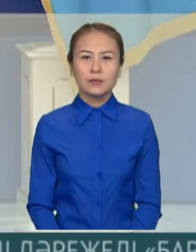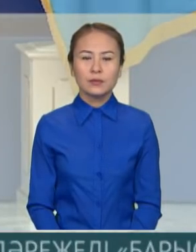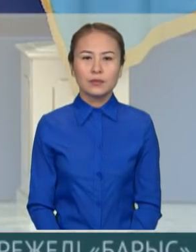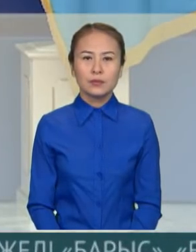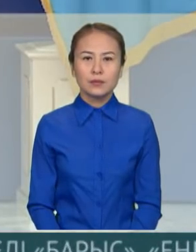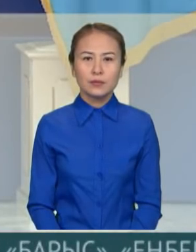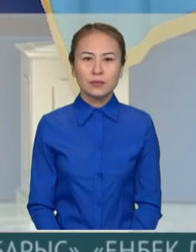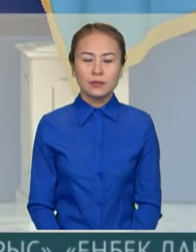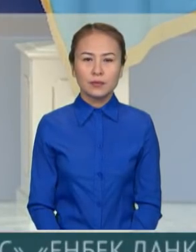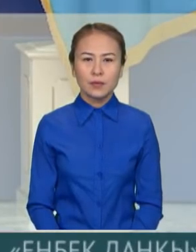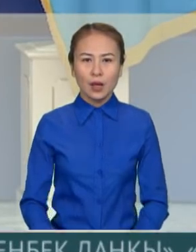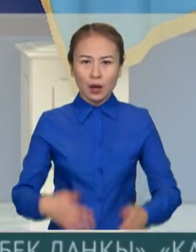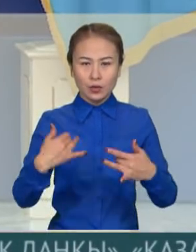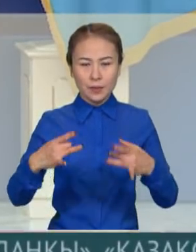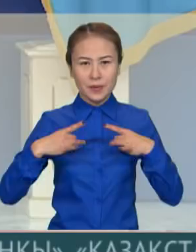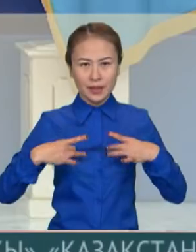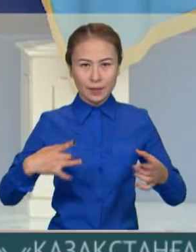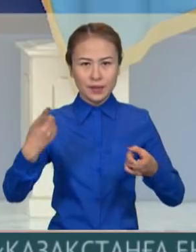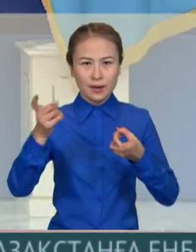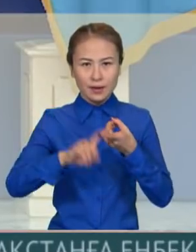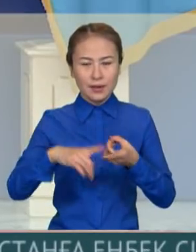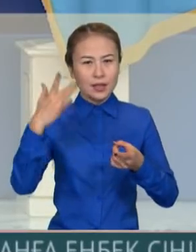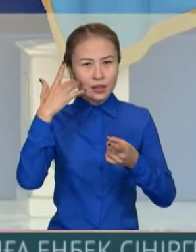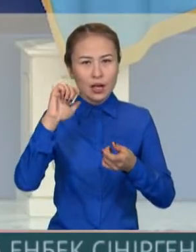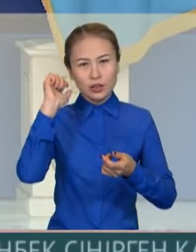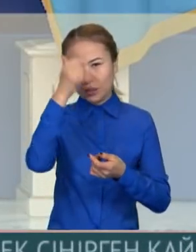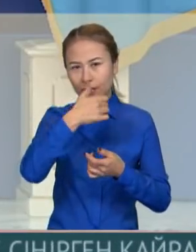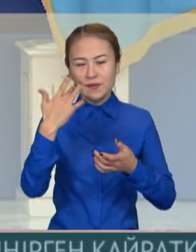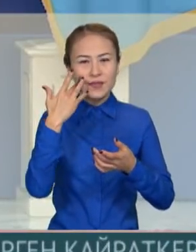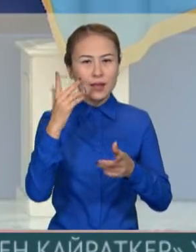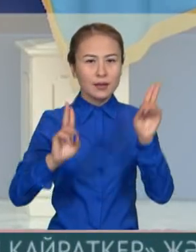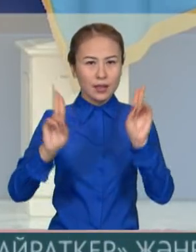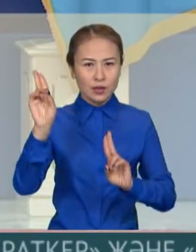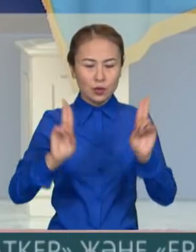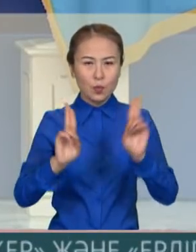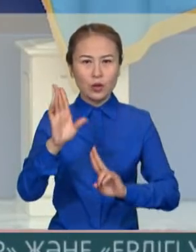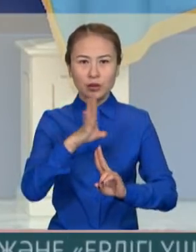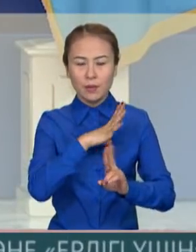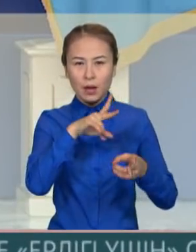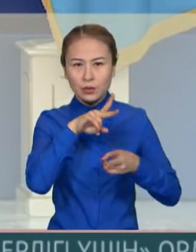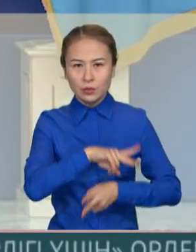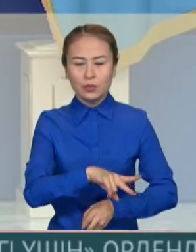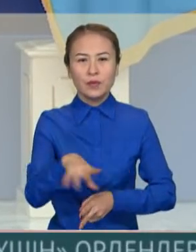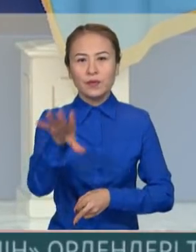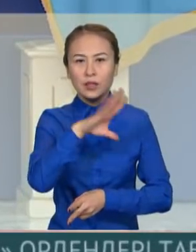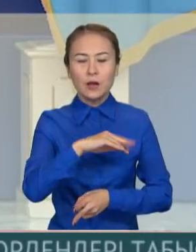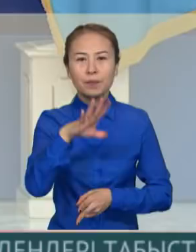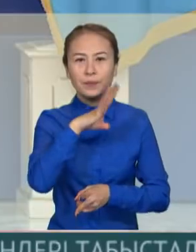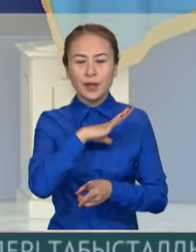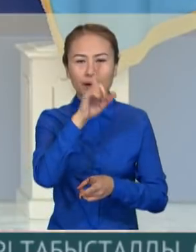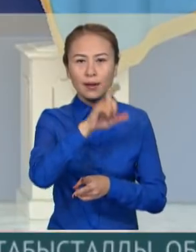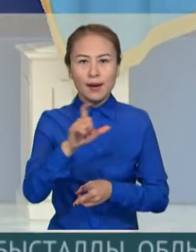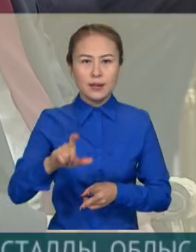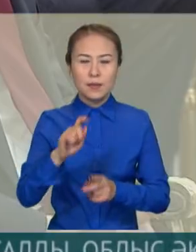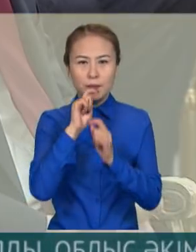Ұлық мерекеміз қарсаңында жыл сайынғы дәстүр бойынша ерен еңбегімен ерекшеленген ел